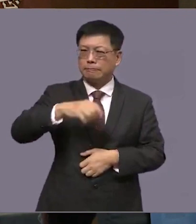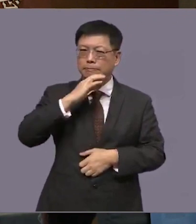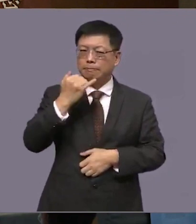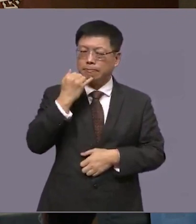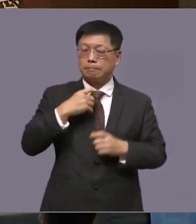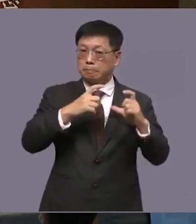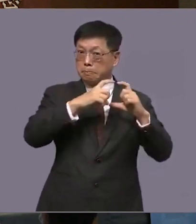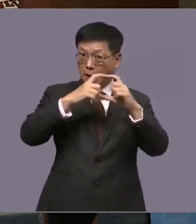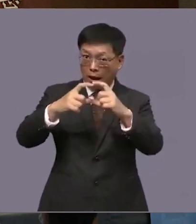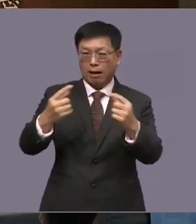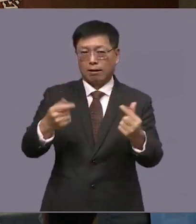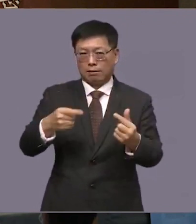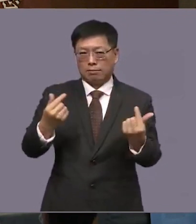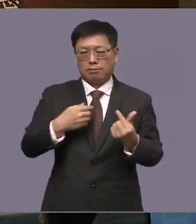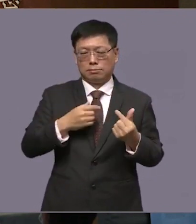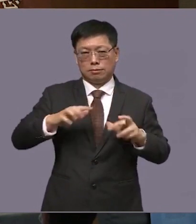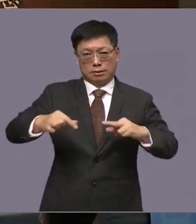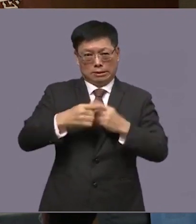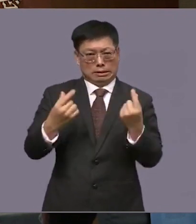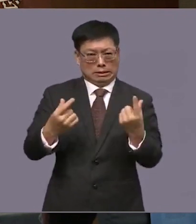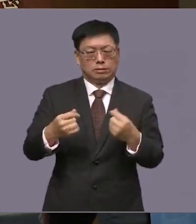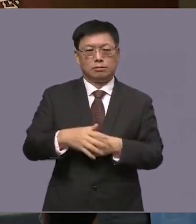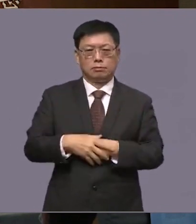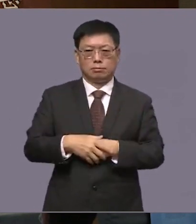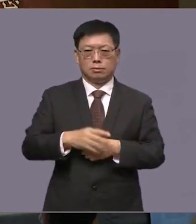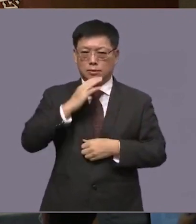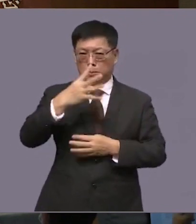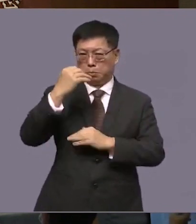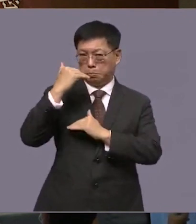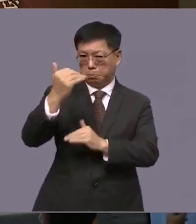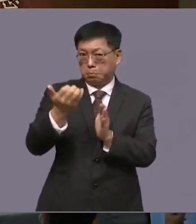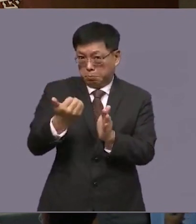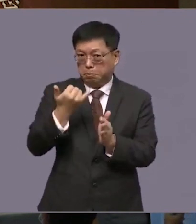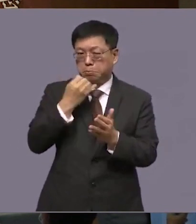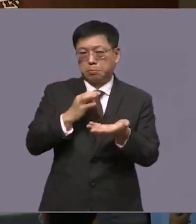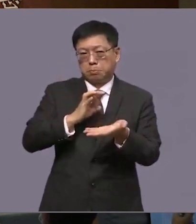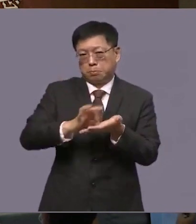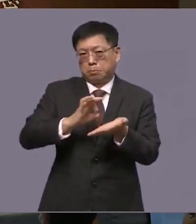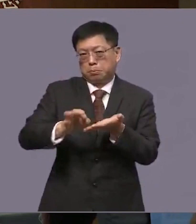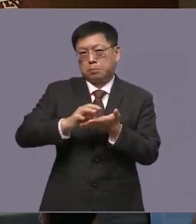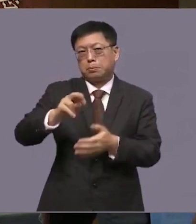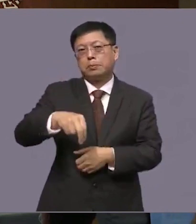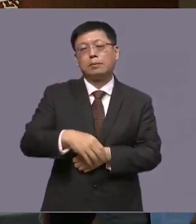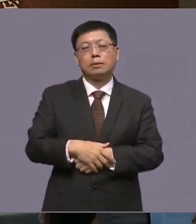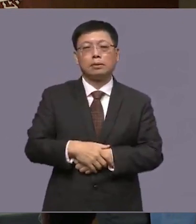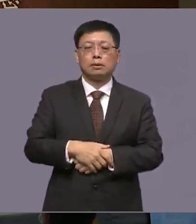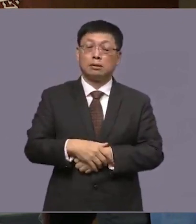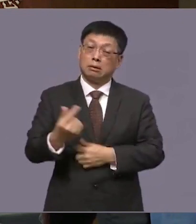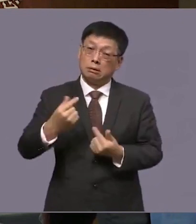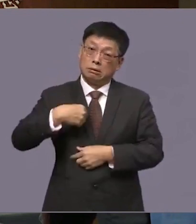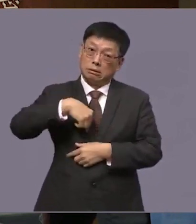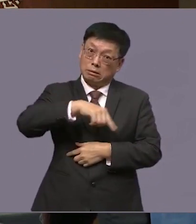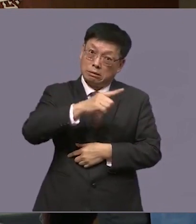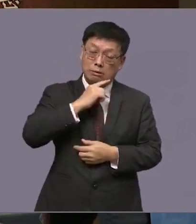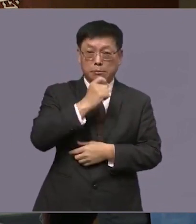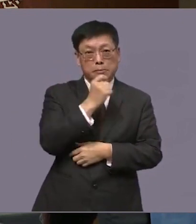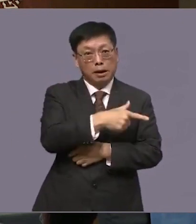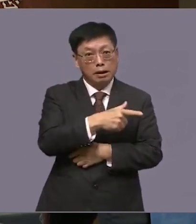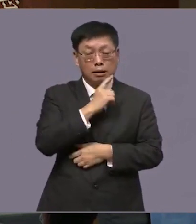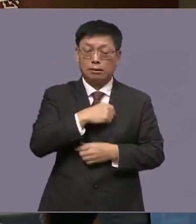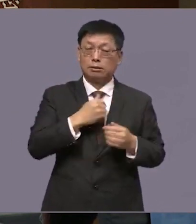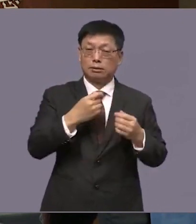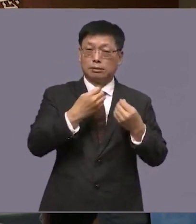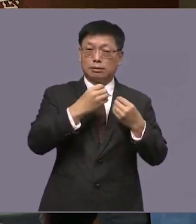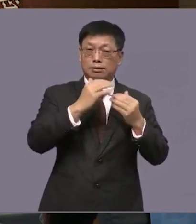券像现金一样，它是限期使用的现金，所以你不能跑去买礼